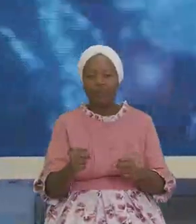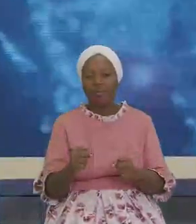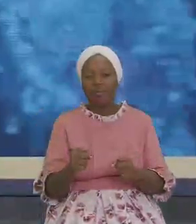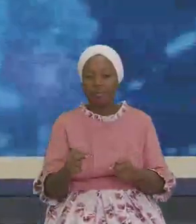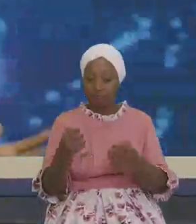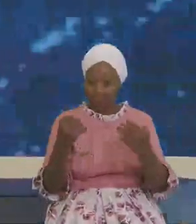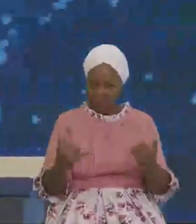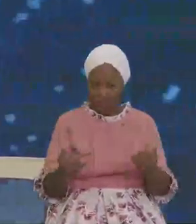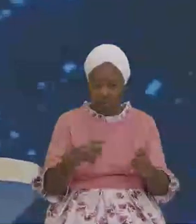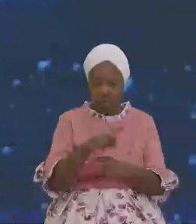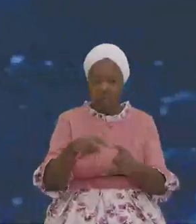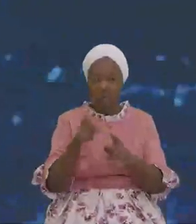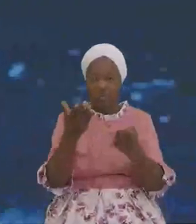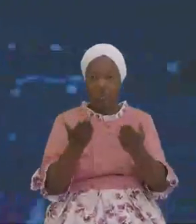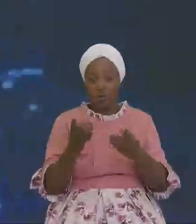menant au surnaturel.